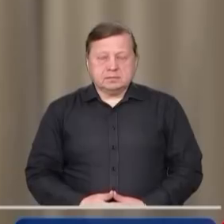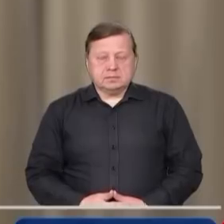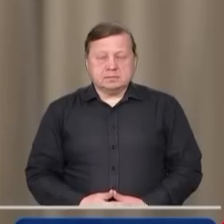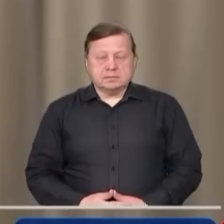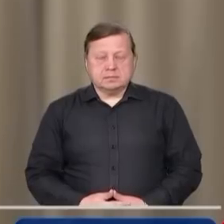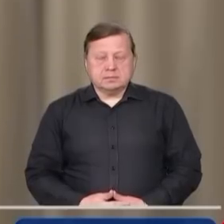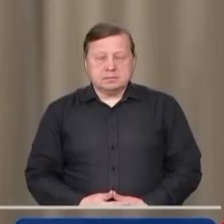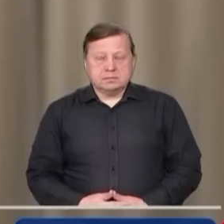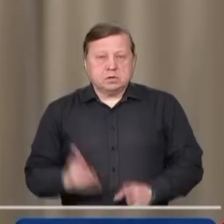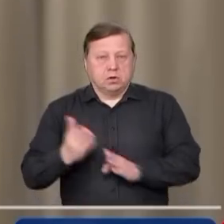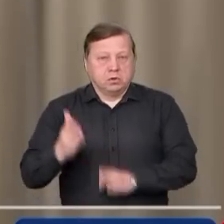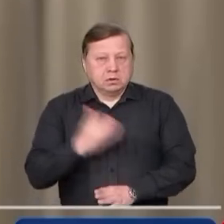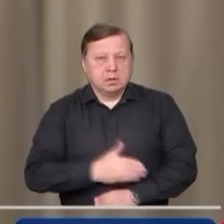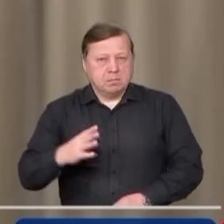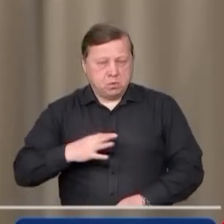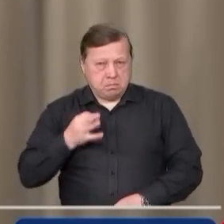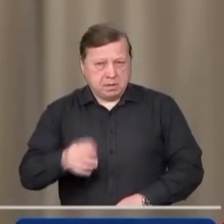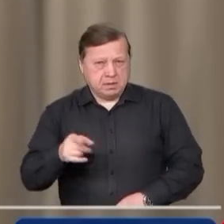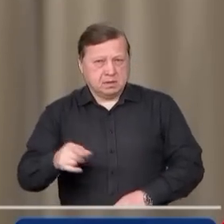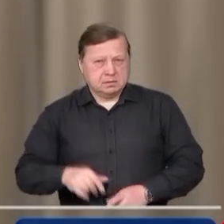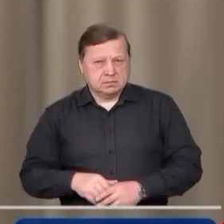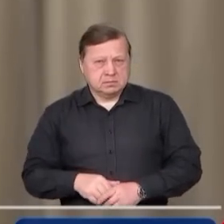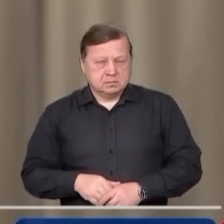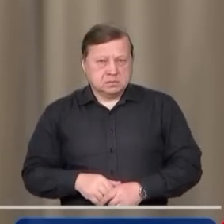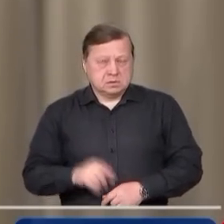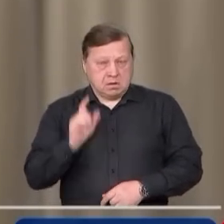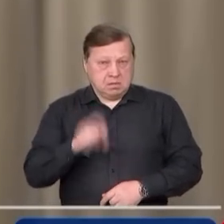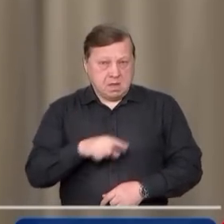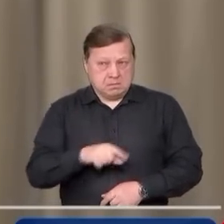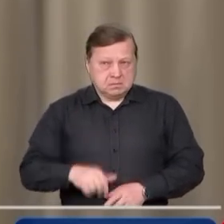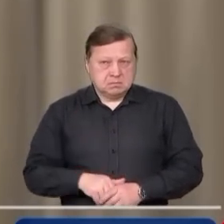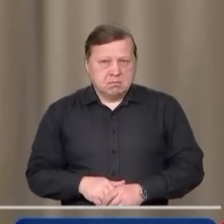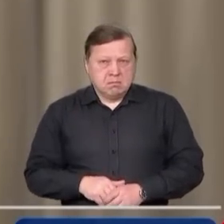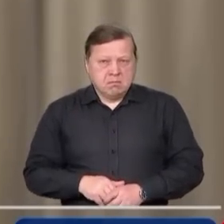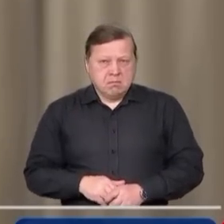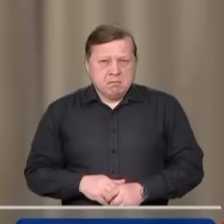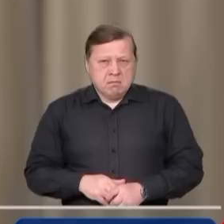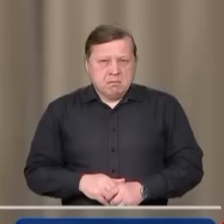Wcześniej padło pytanie, czy Niemcy